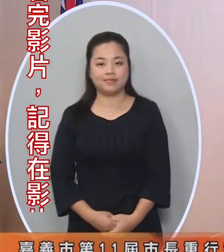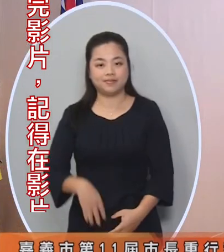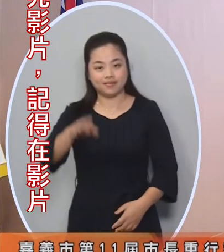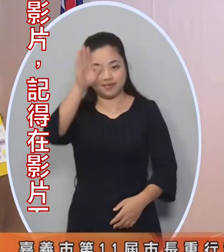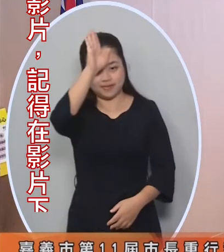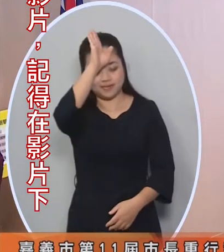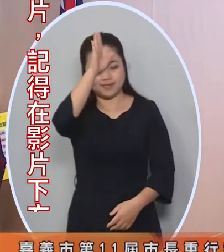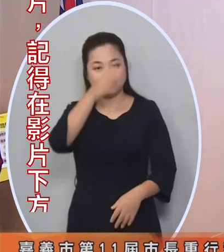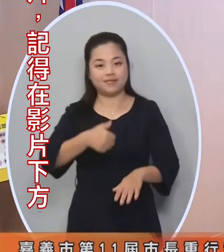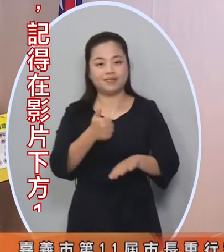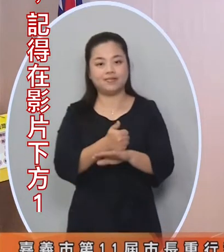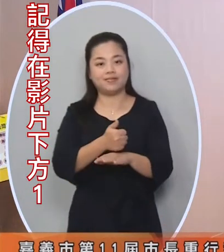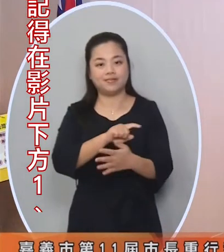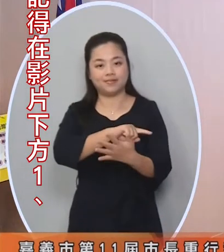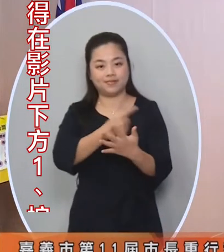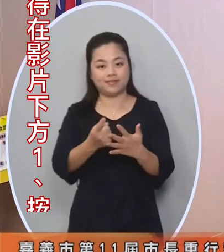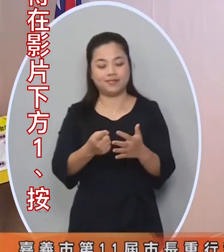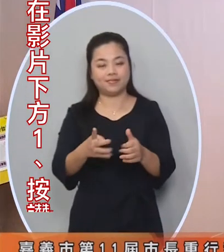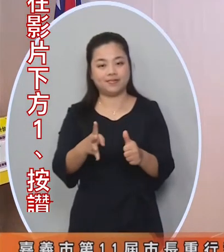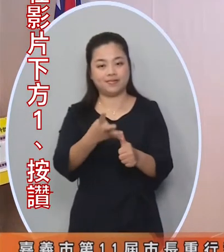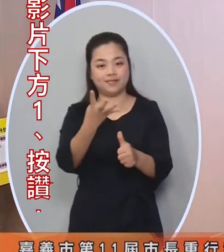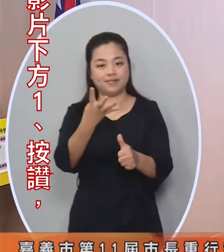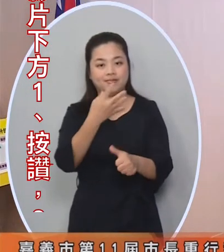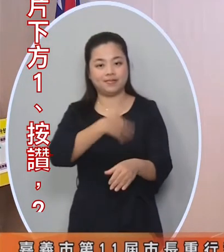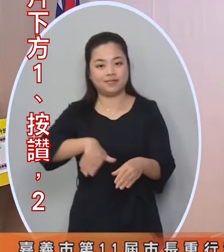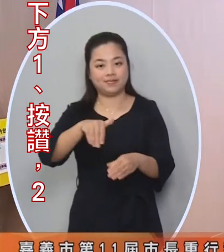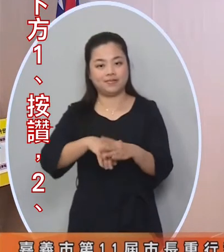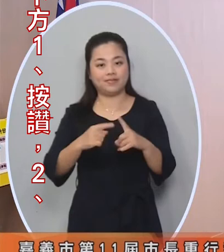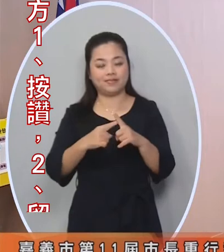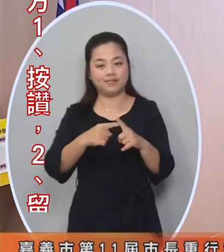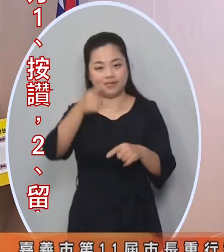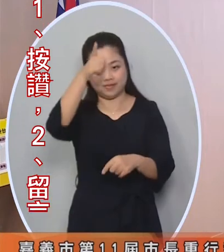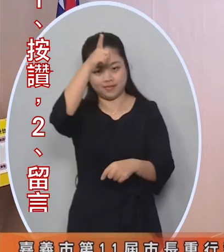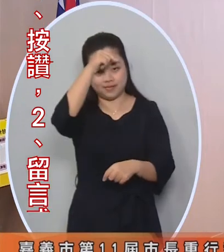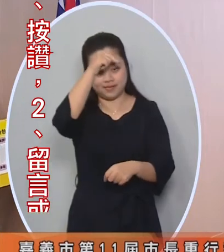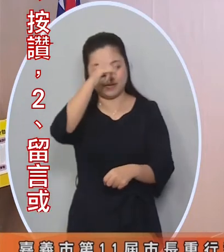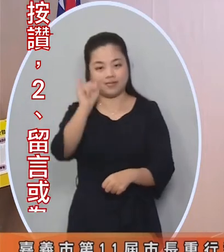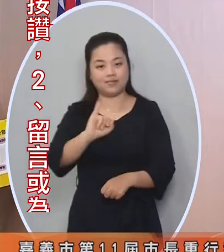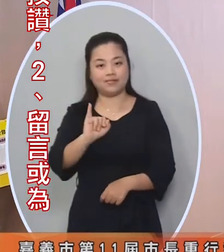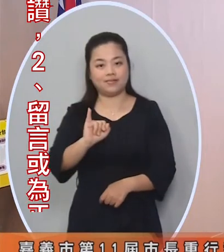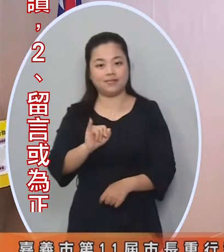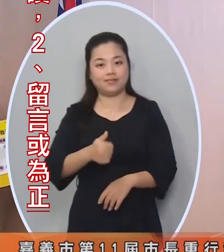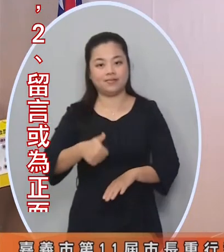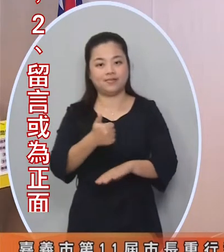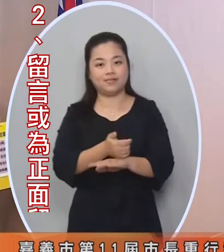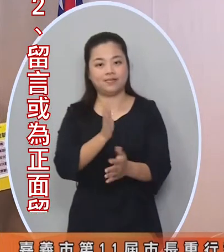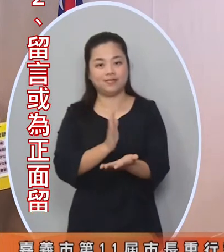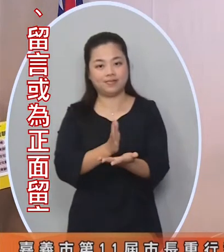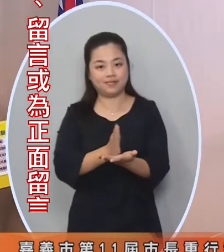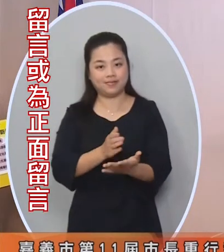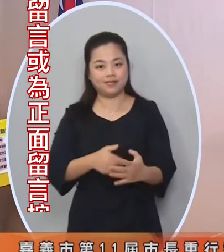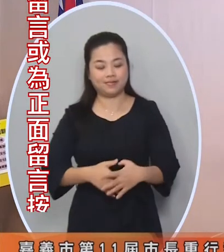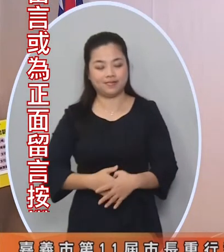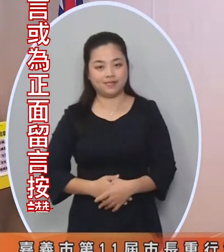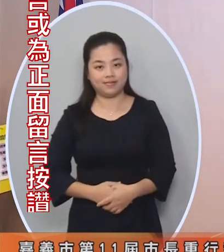请发言顺序，第四位候选人黄敏惠女士就台发